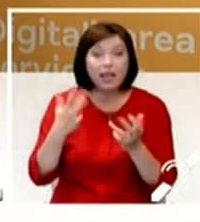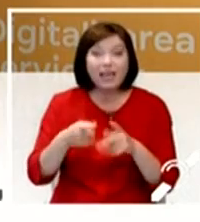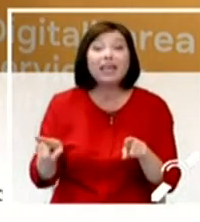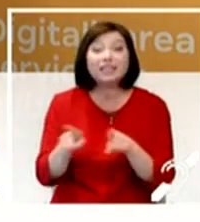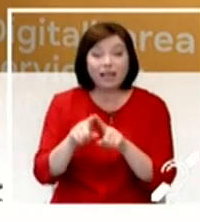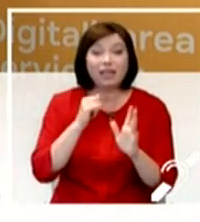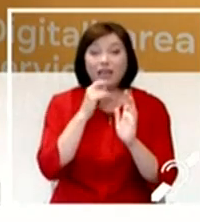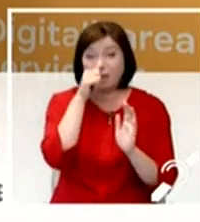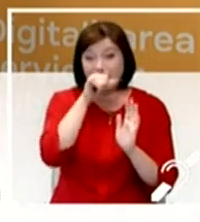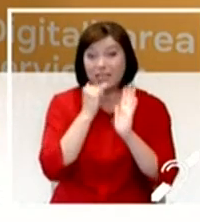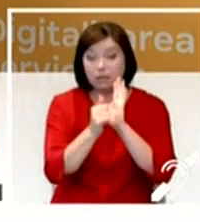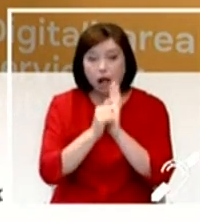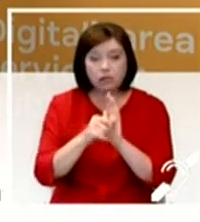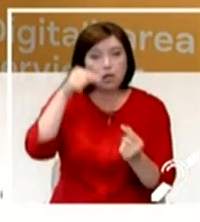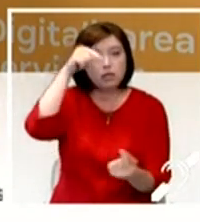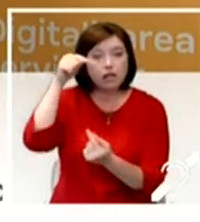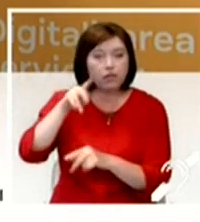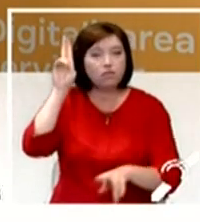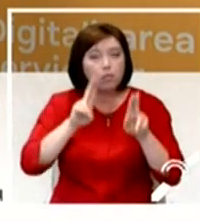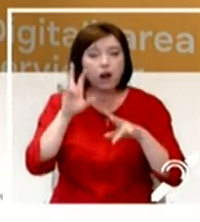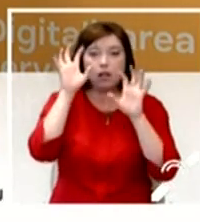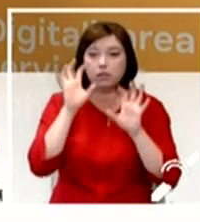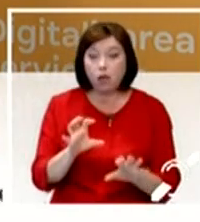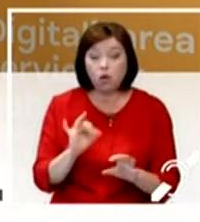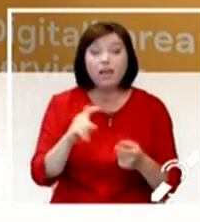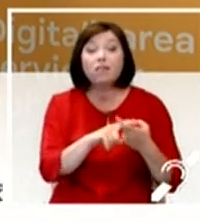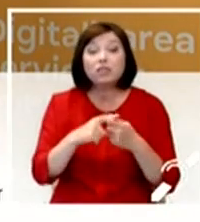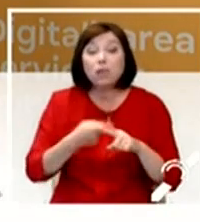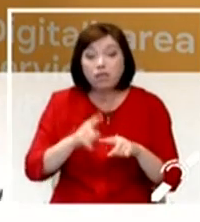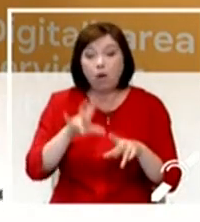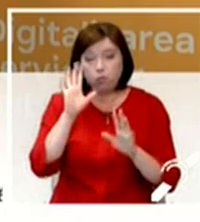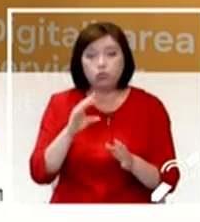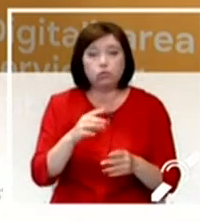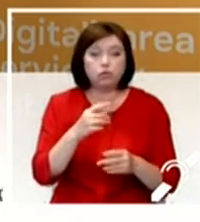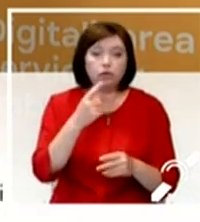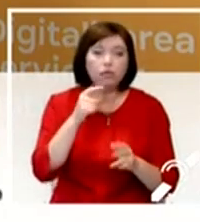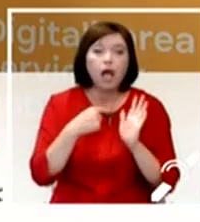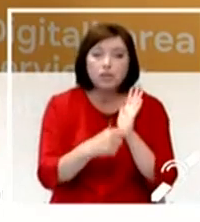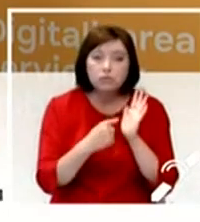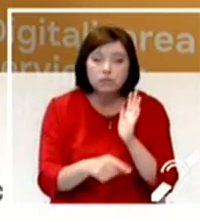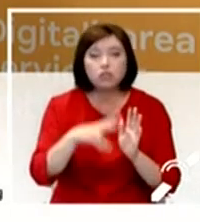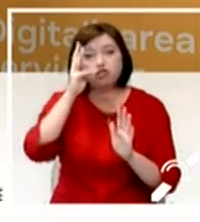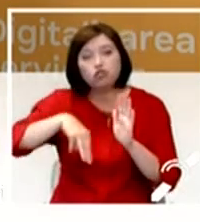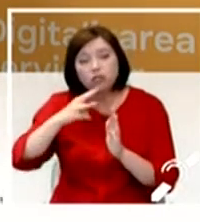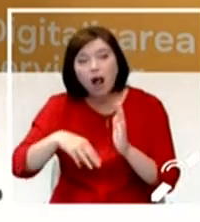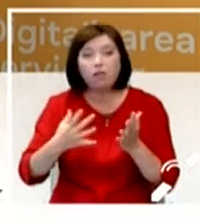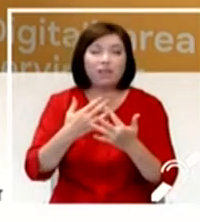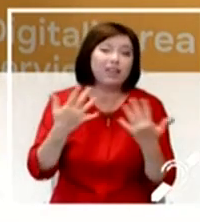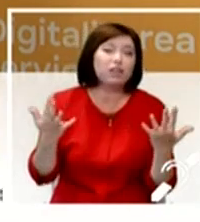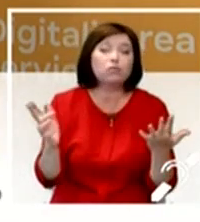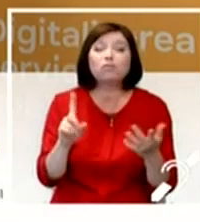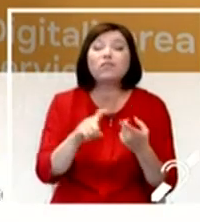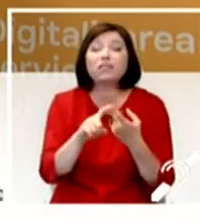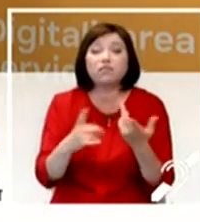stații corespund normativelor și cerințelor legale. Și în funcție de asta se vor face prescripții, eventual amenzi, dacă nu se, și se va